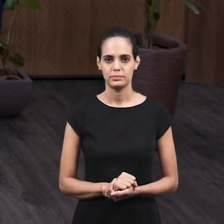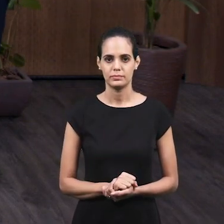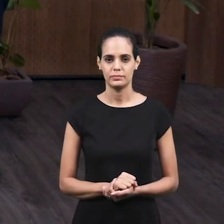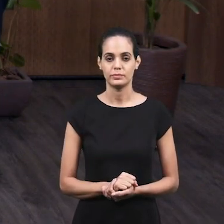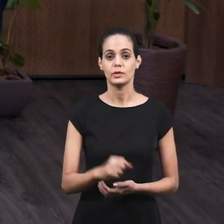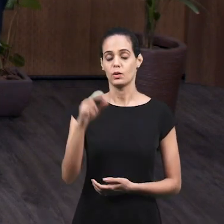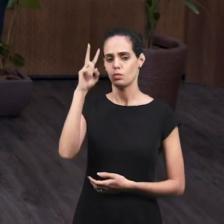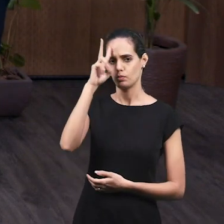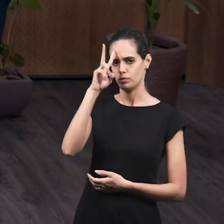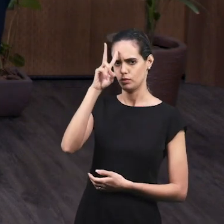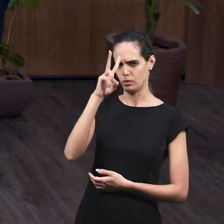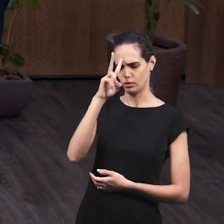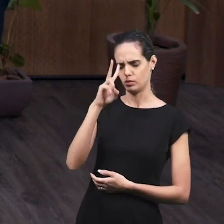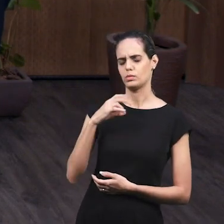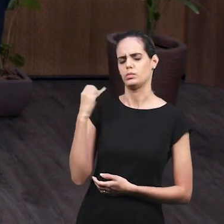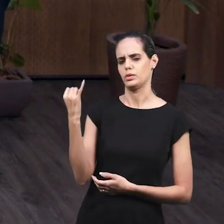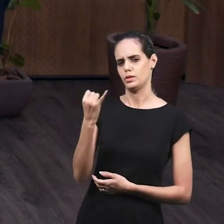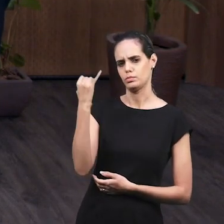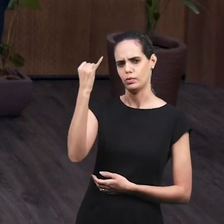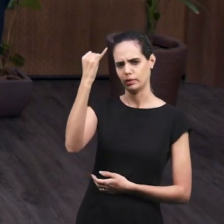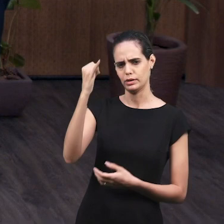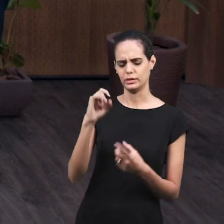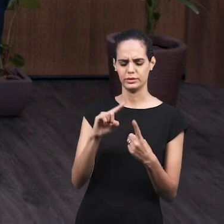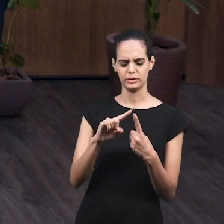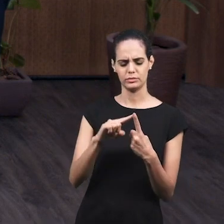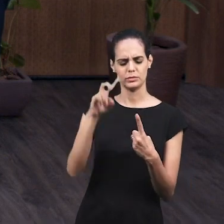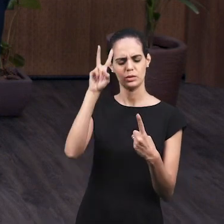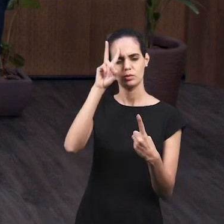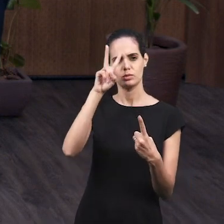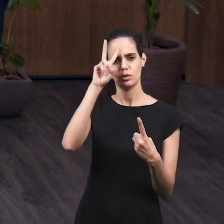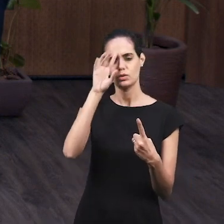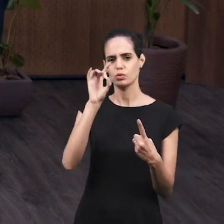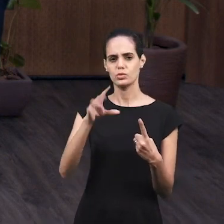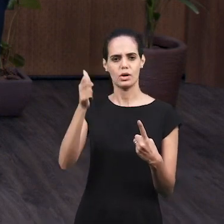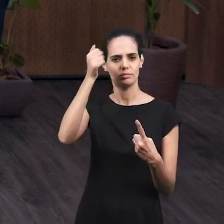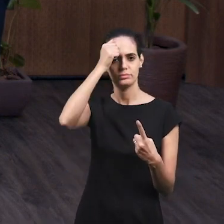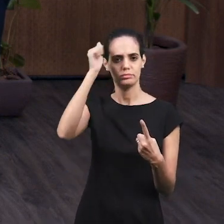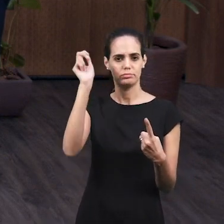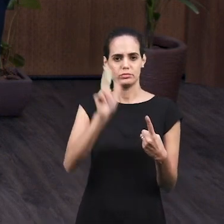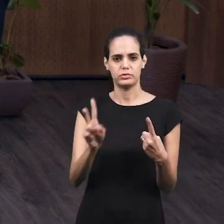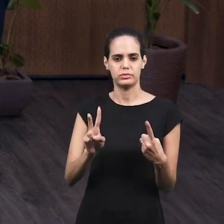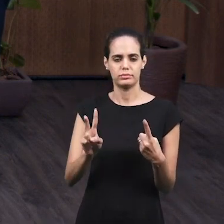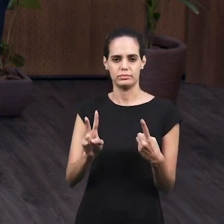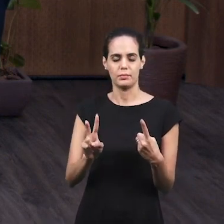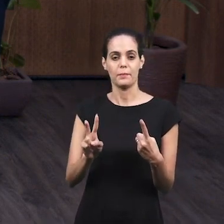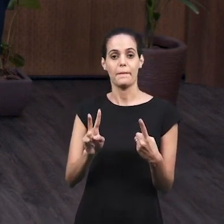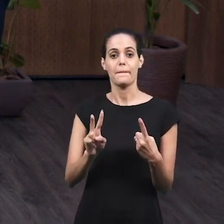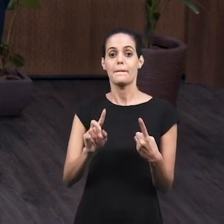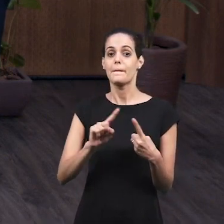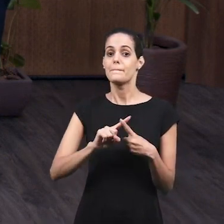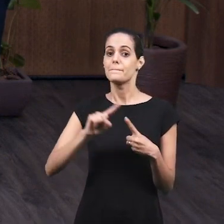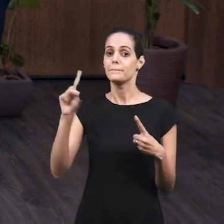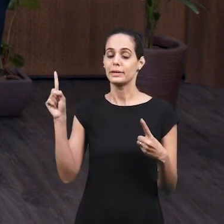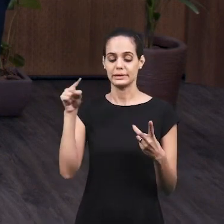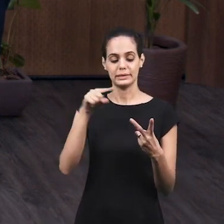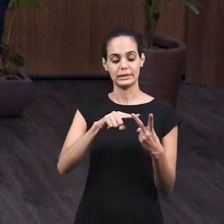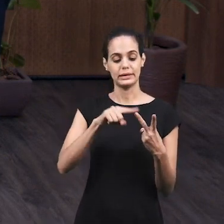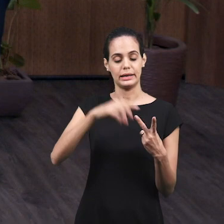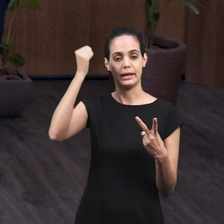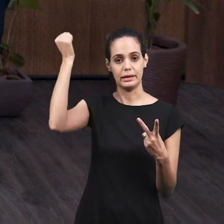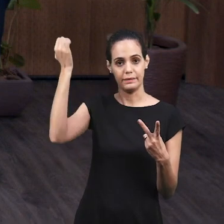enlevée. L'historique, Pasteur Sergio, est très important, mais l'historique, il nourrit